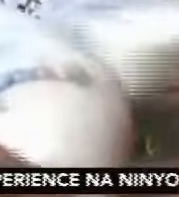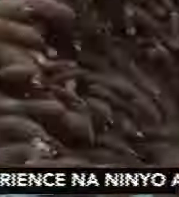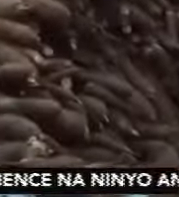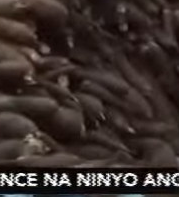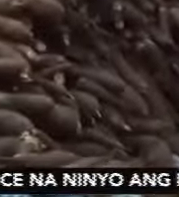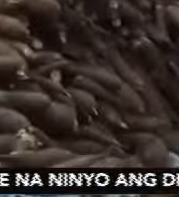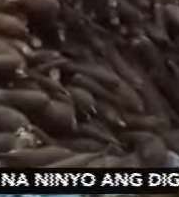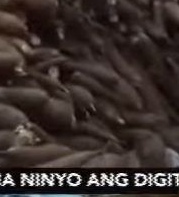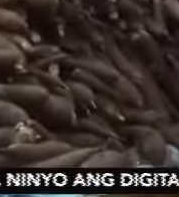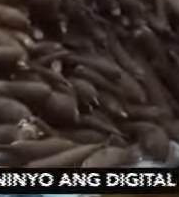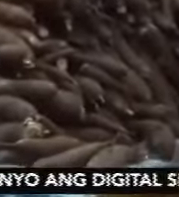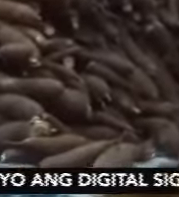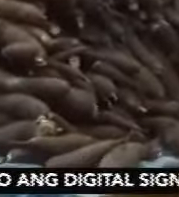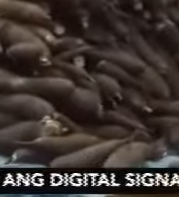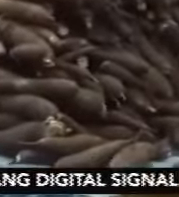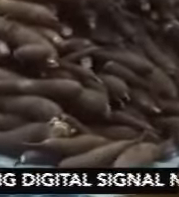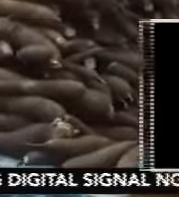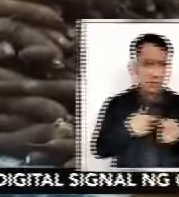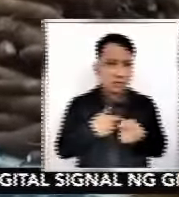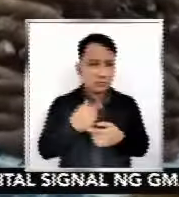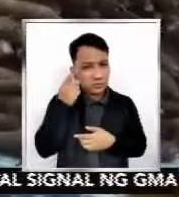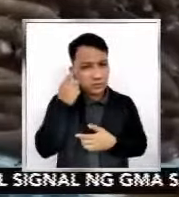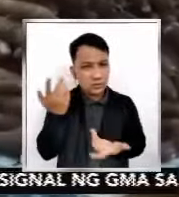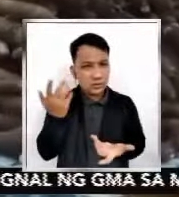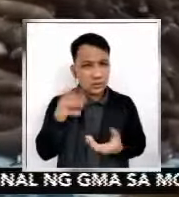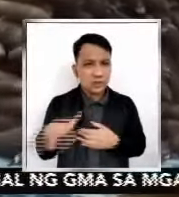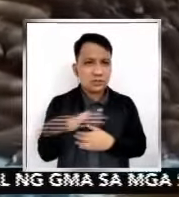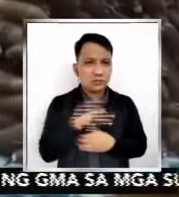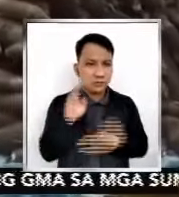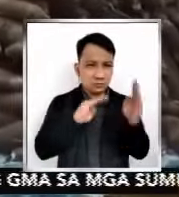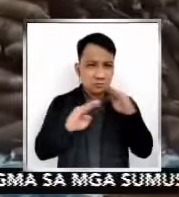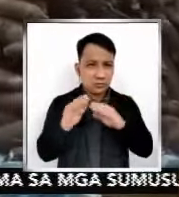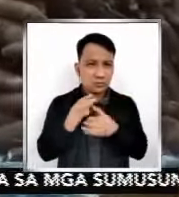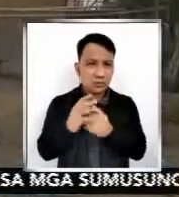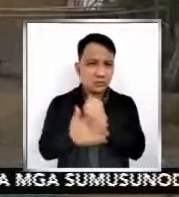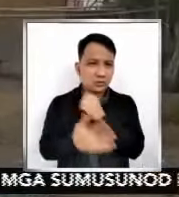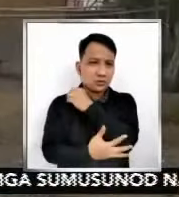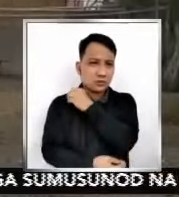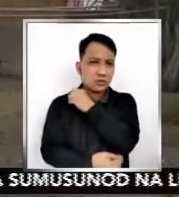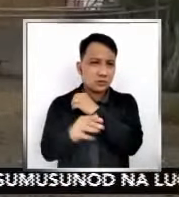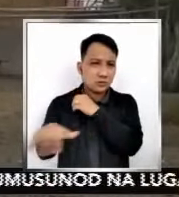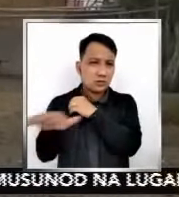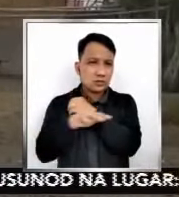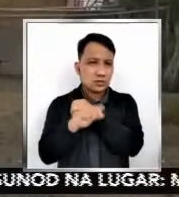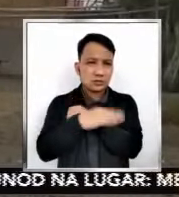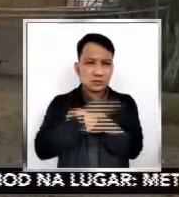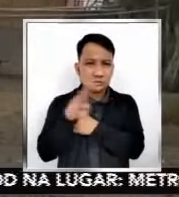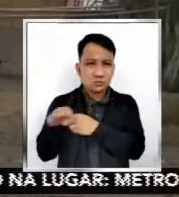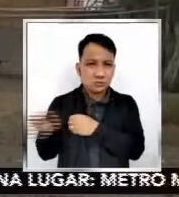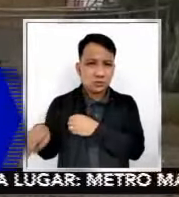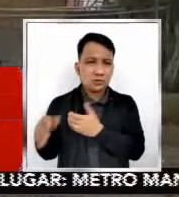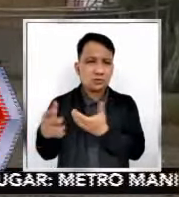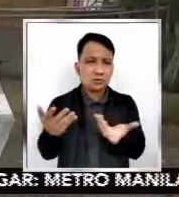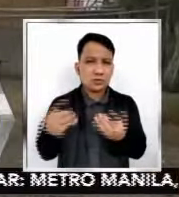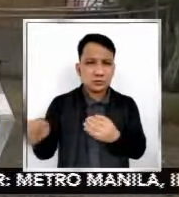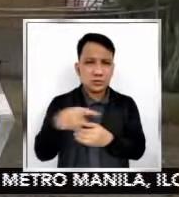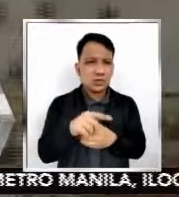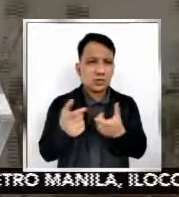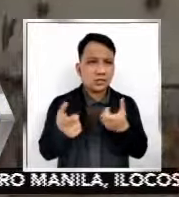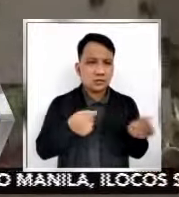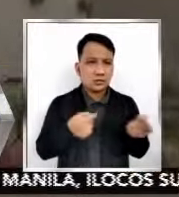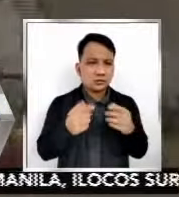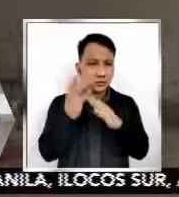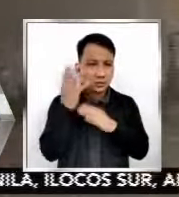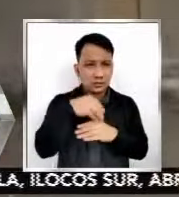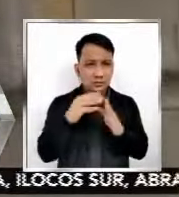mga pinakamahihirap na pamilya sa komunidad sa ilang bayan sa Bohol, pinatayuan nila ng maayos na bahay. Sa ngayon,